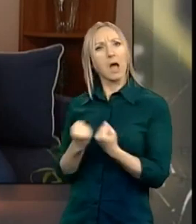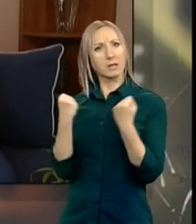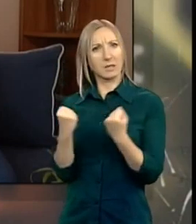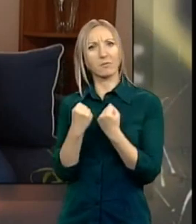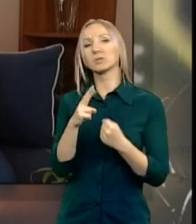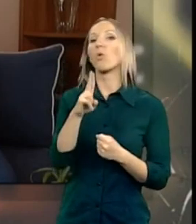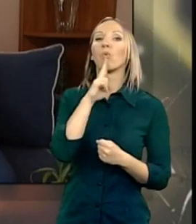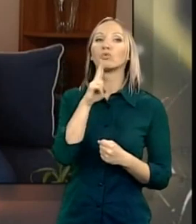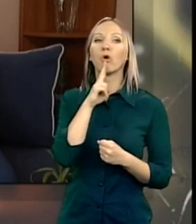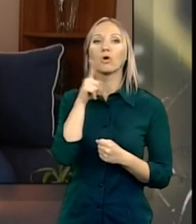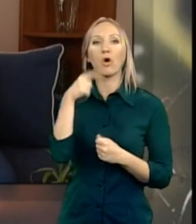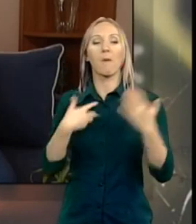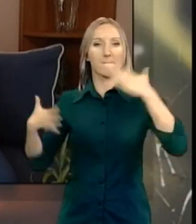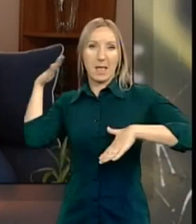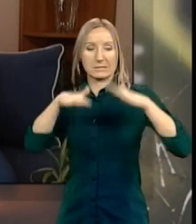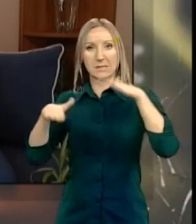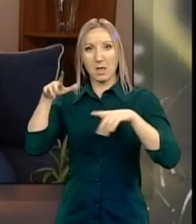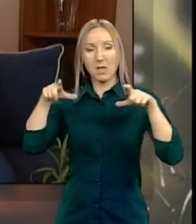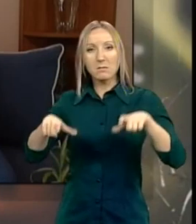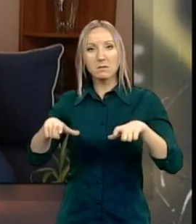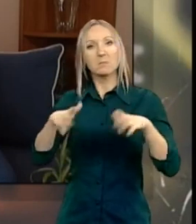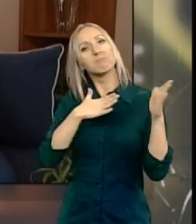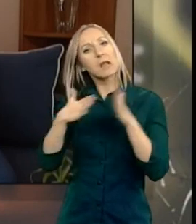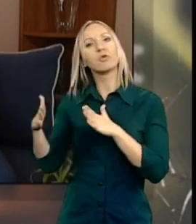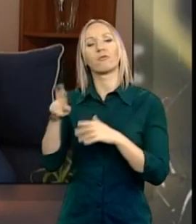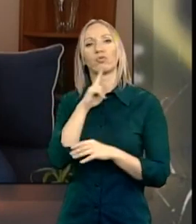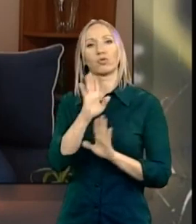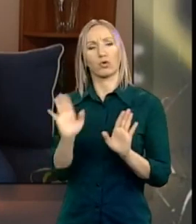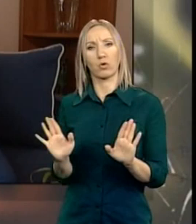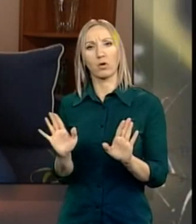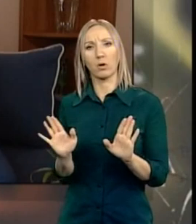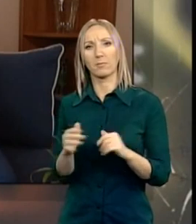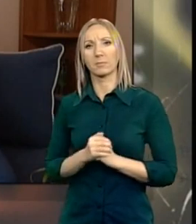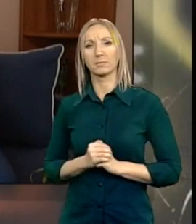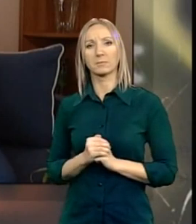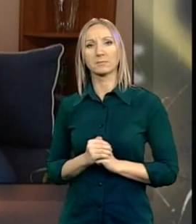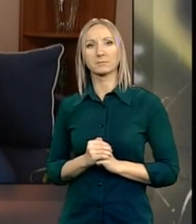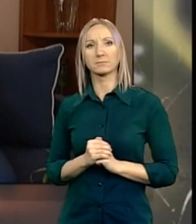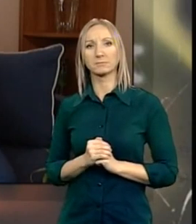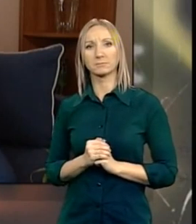u toku vidjene baze, redovno, odrađen zamo.